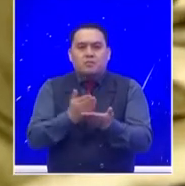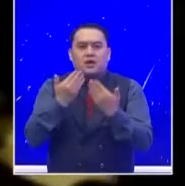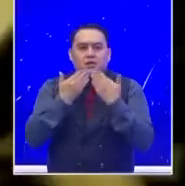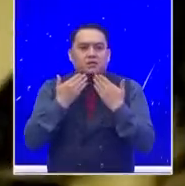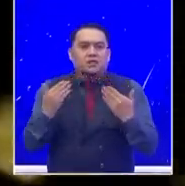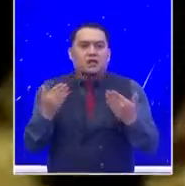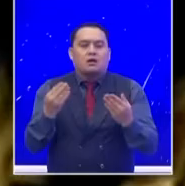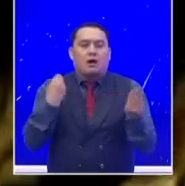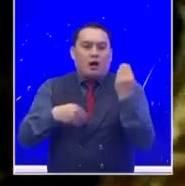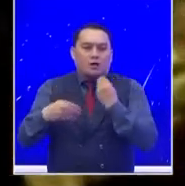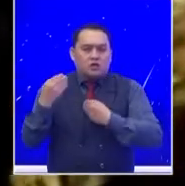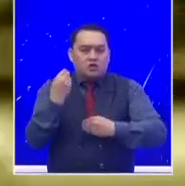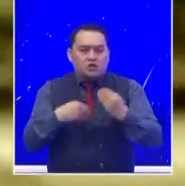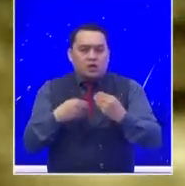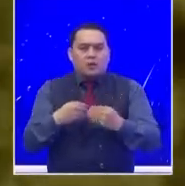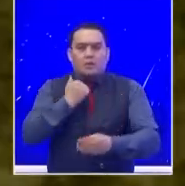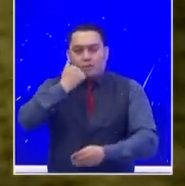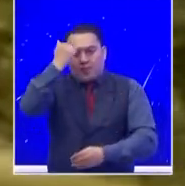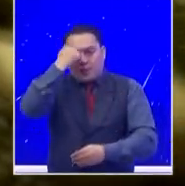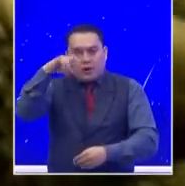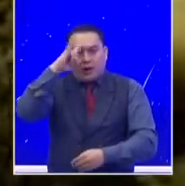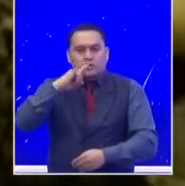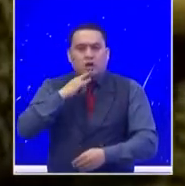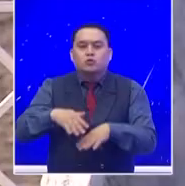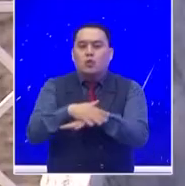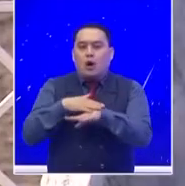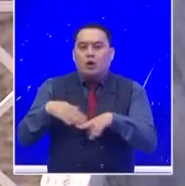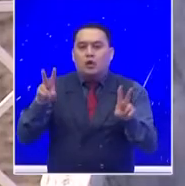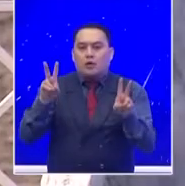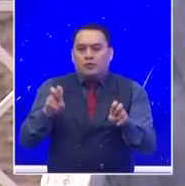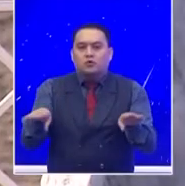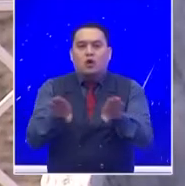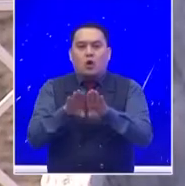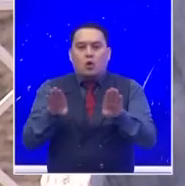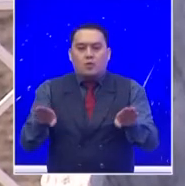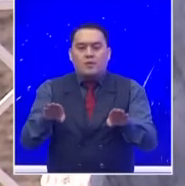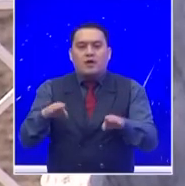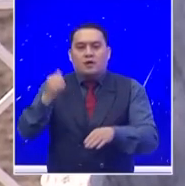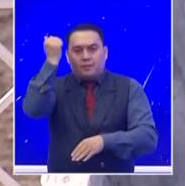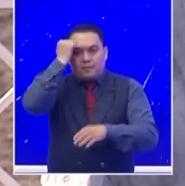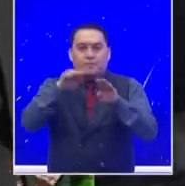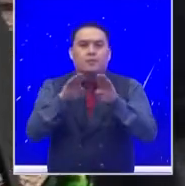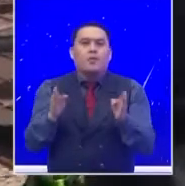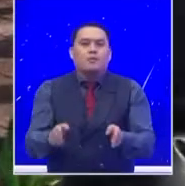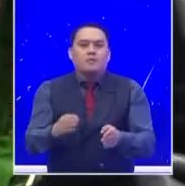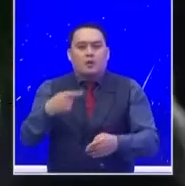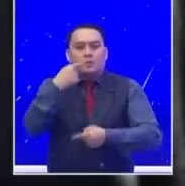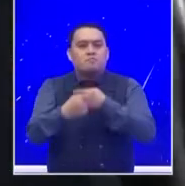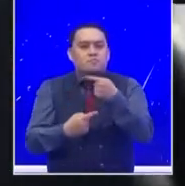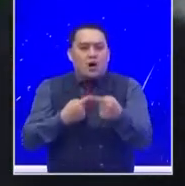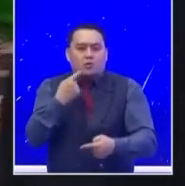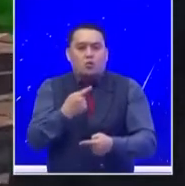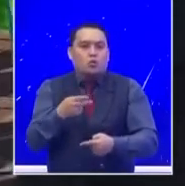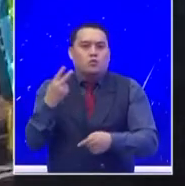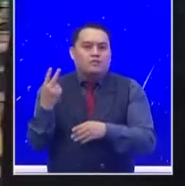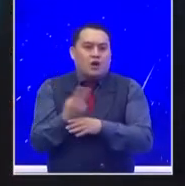хлеба, одеждой и кровом. В дань благодарности казахскому народу у одноименного монумента в селе Бастубе выступили потомки депортированных, чьей